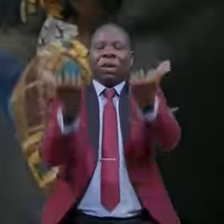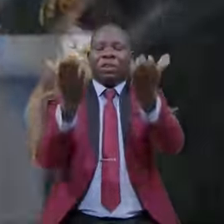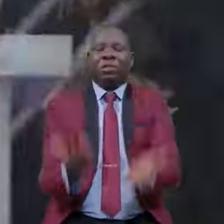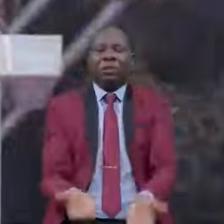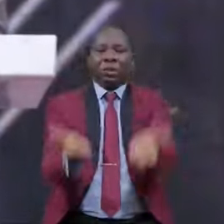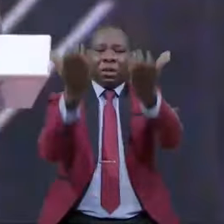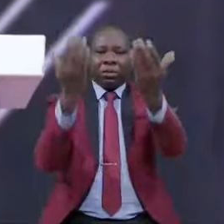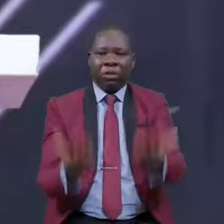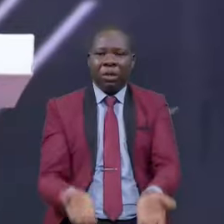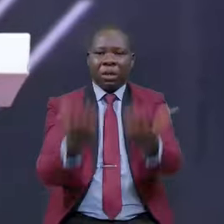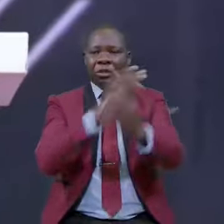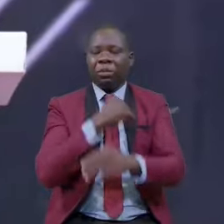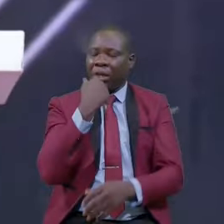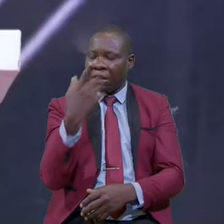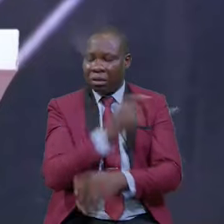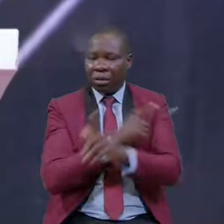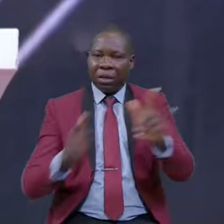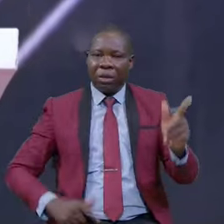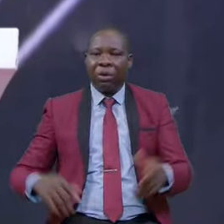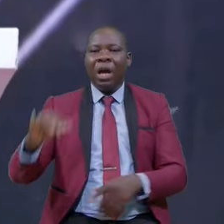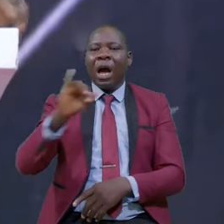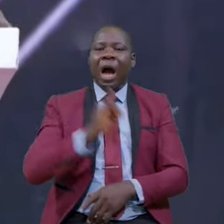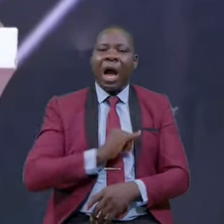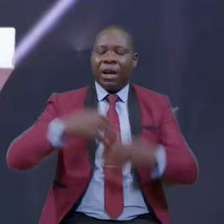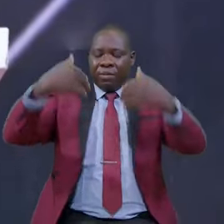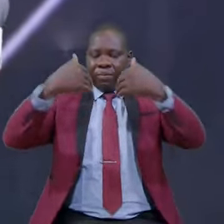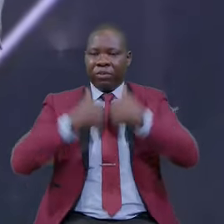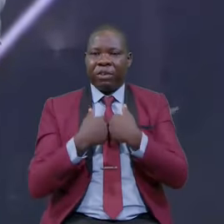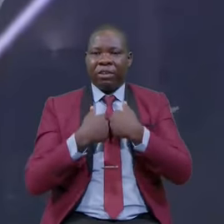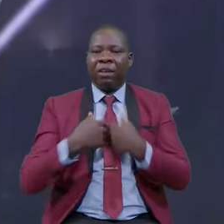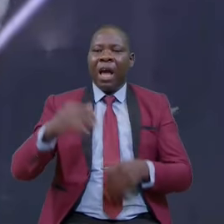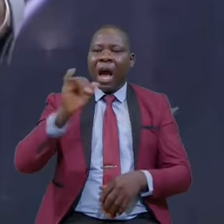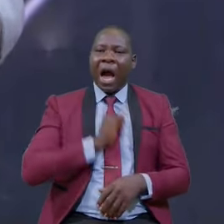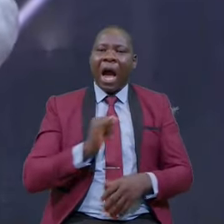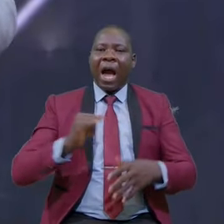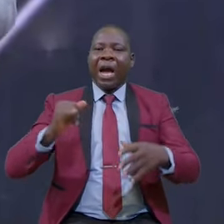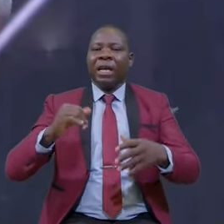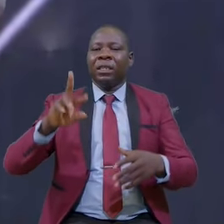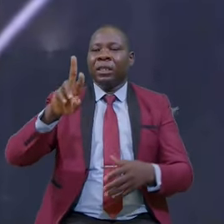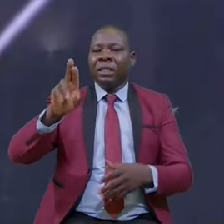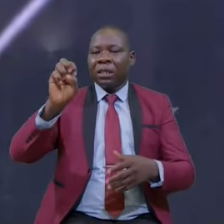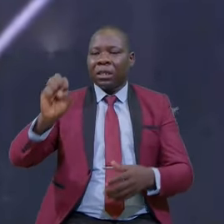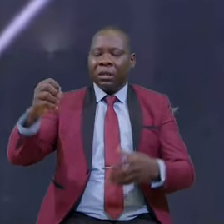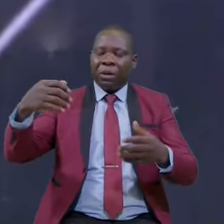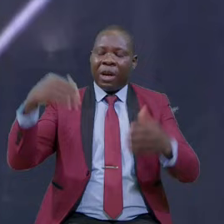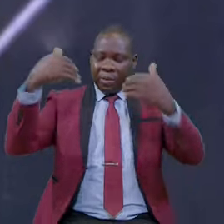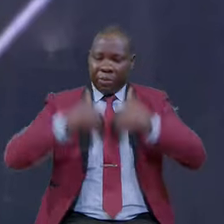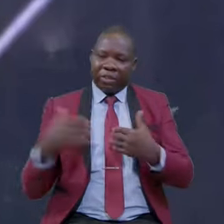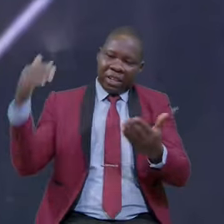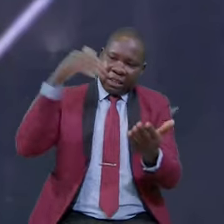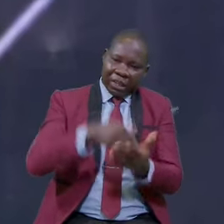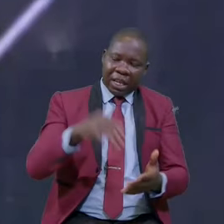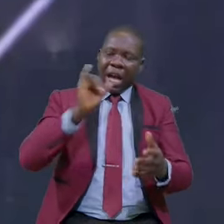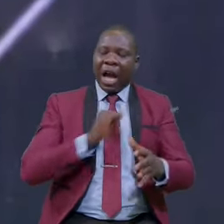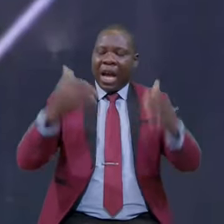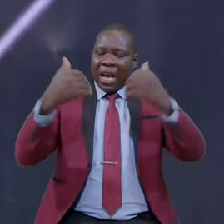maintenant, et dis au Seigneur, je vais posséder, je vais reprends possession.